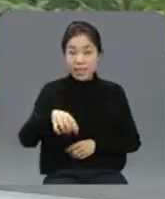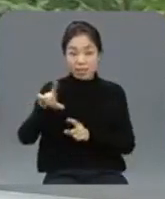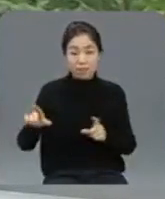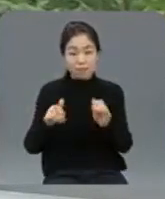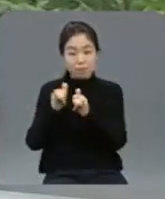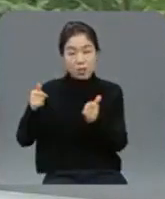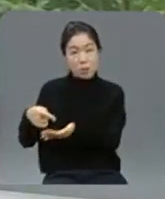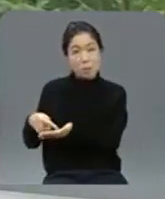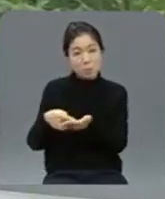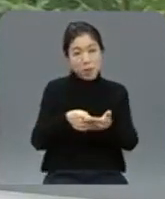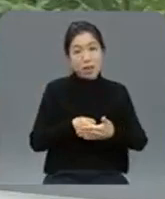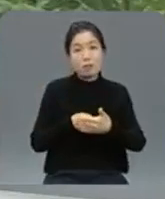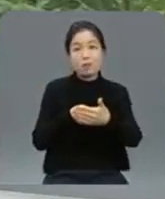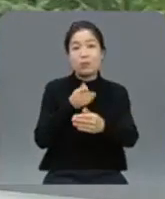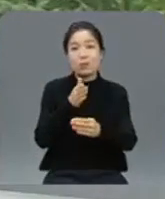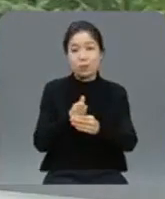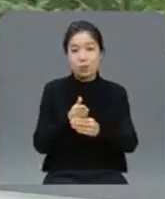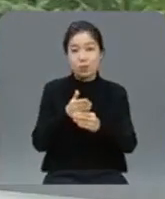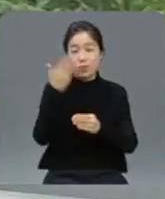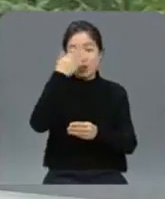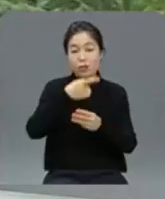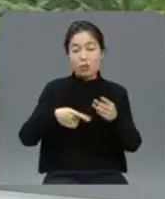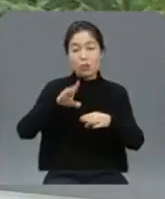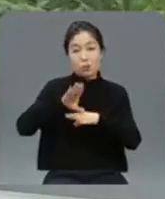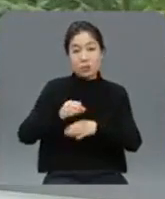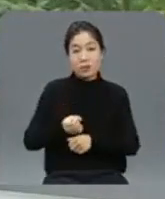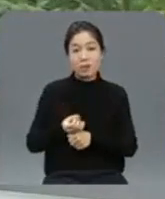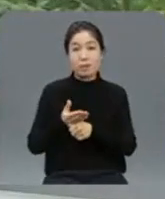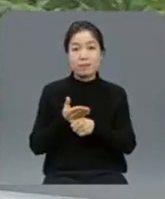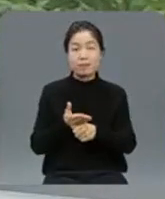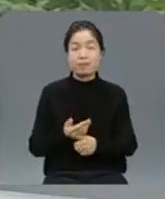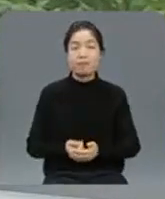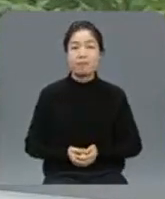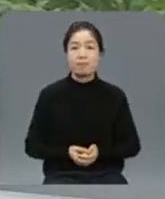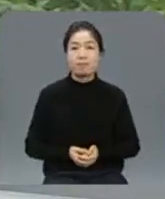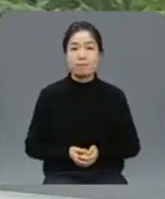발리로 추진되고 있습니다 청주방송 총국 민수아